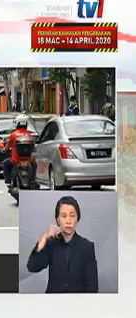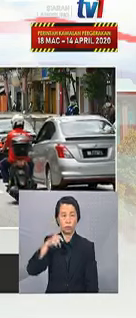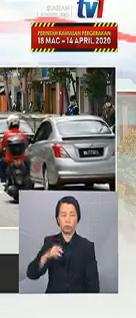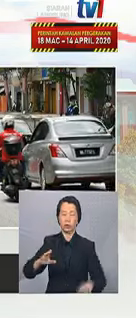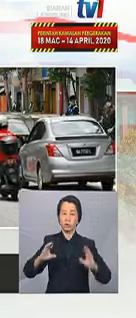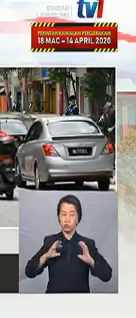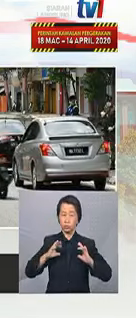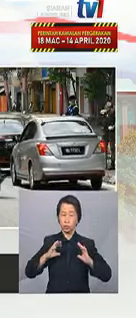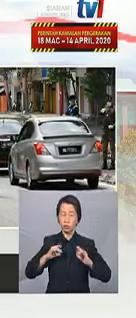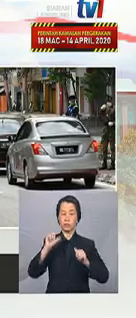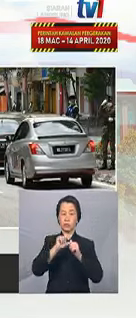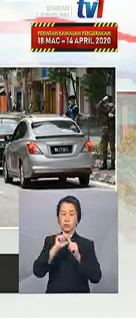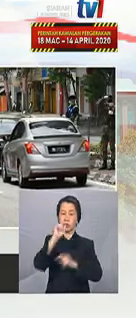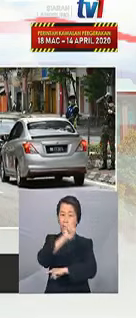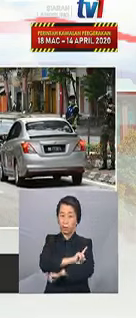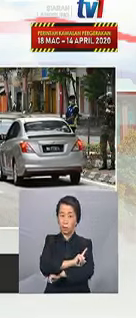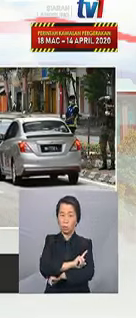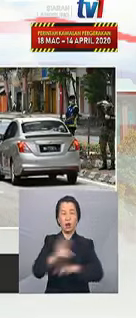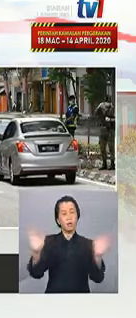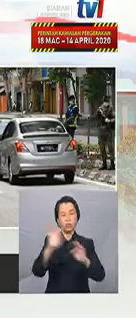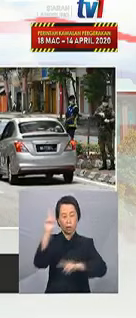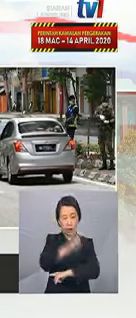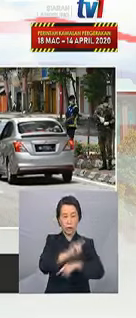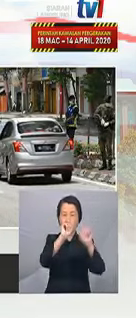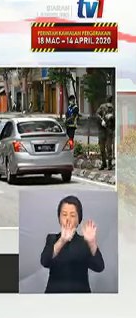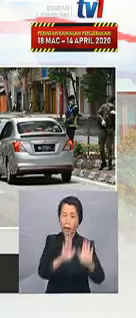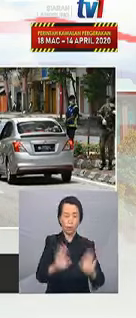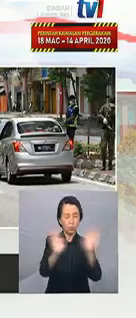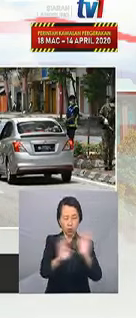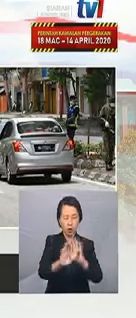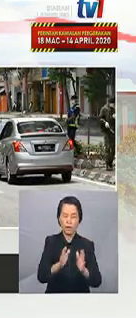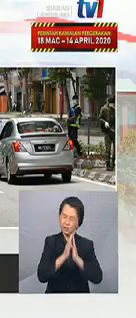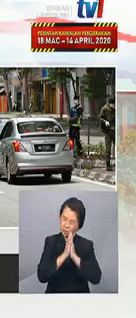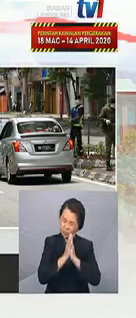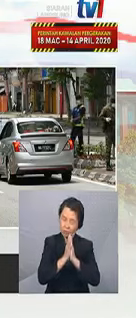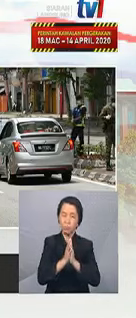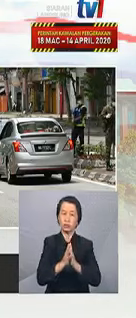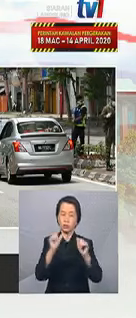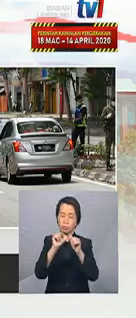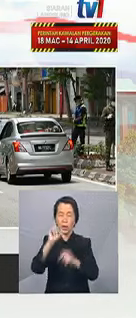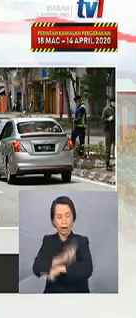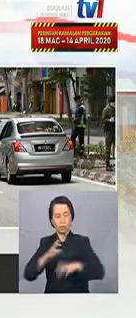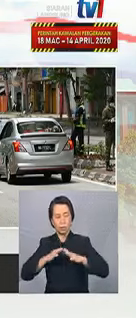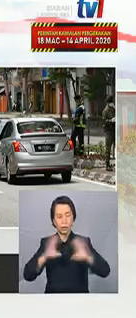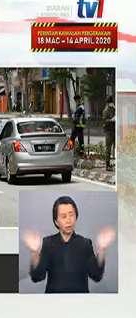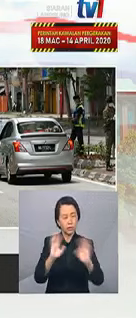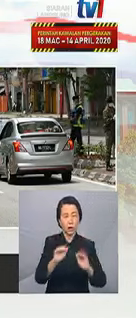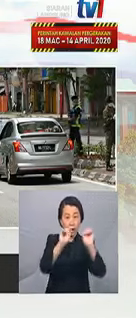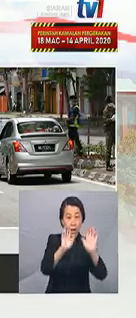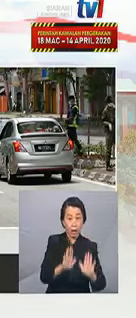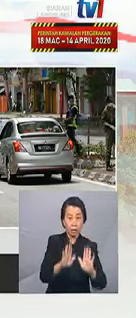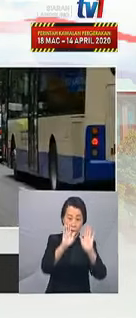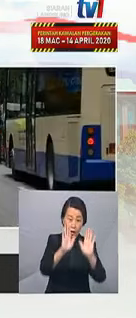cuti setiap hari, bukan hari Minggu saja. Jadi tolong jangan mengambil kesempatan di hari